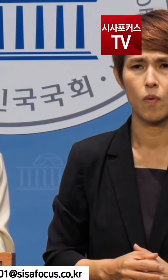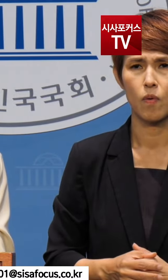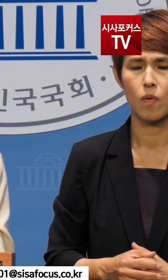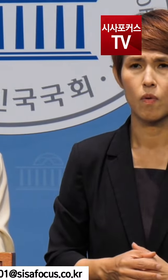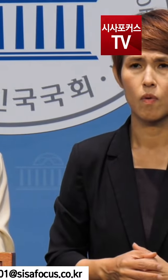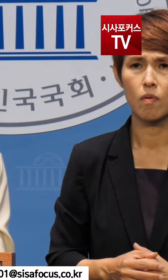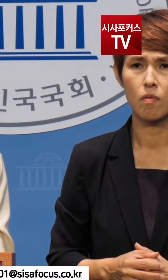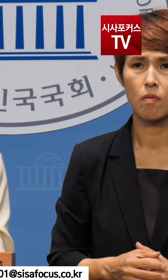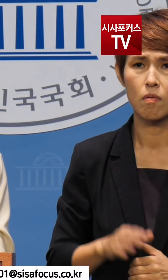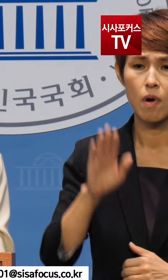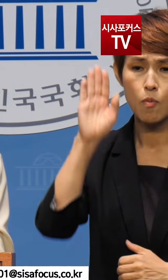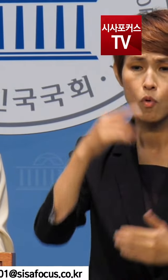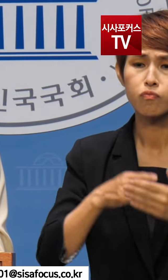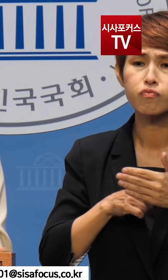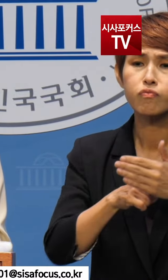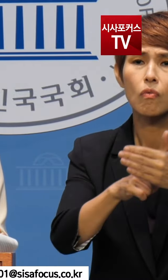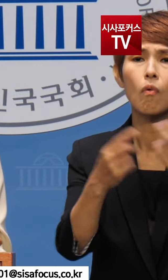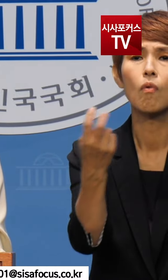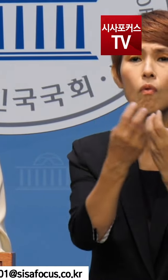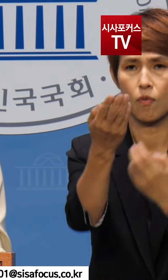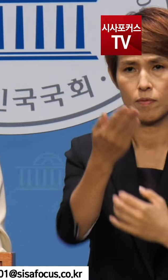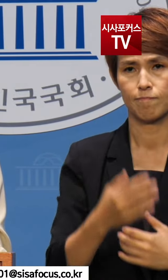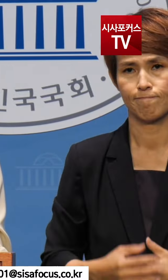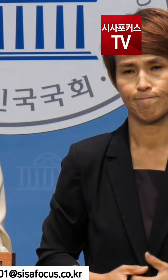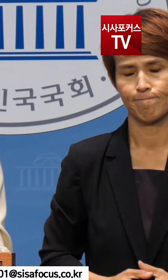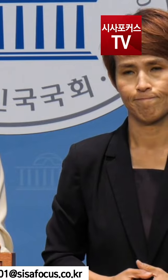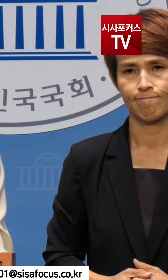어떻게 추진하고 있습니까?